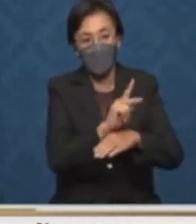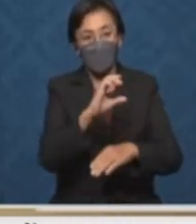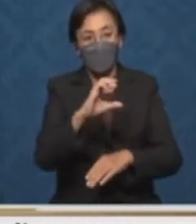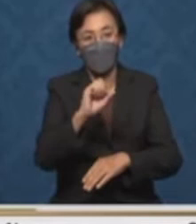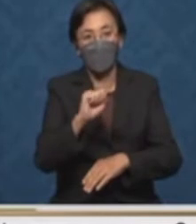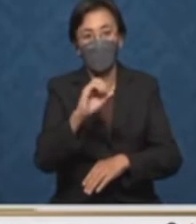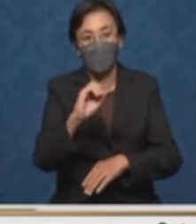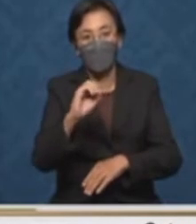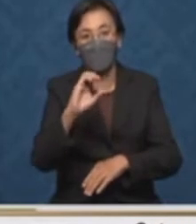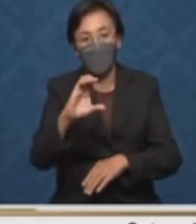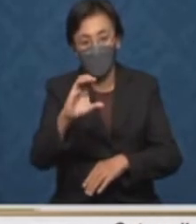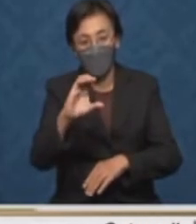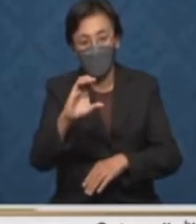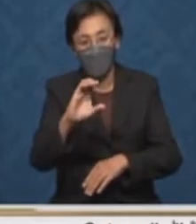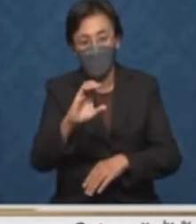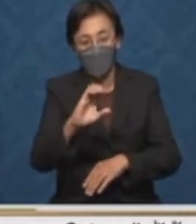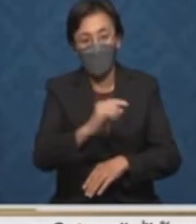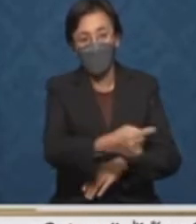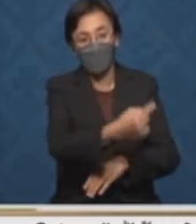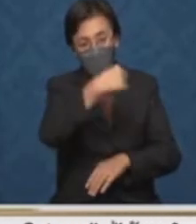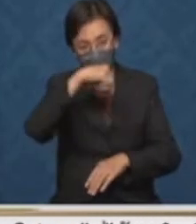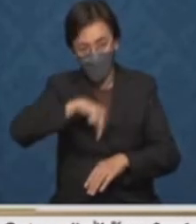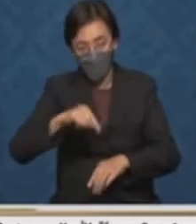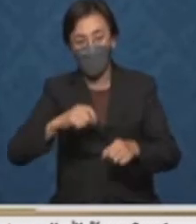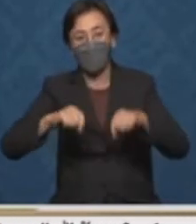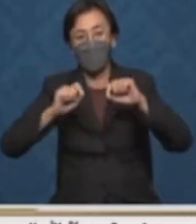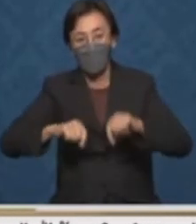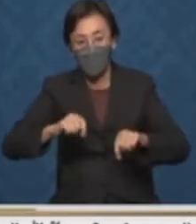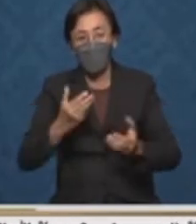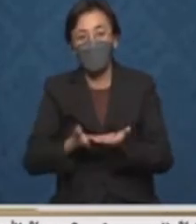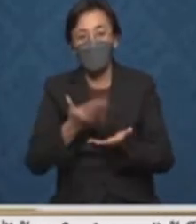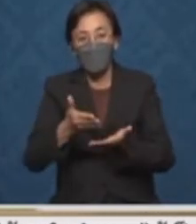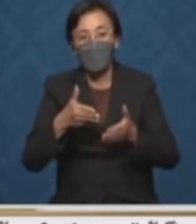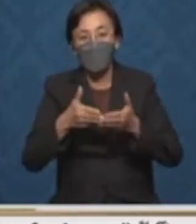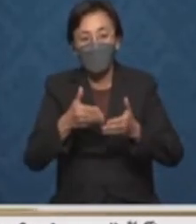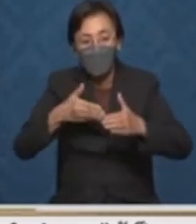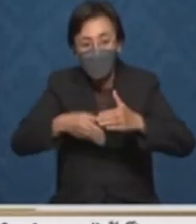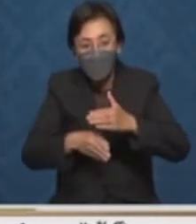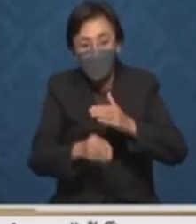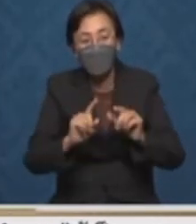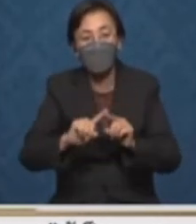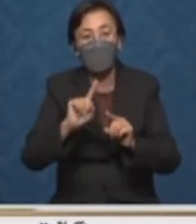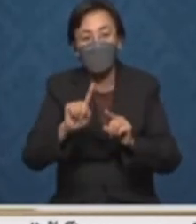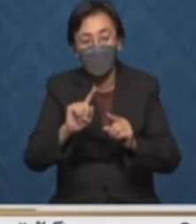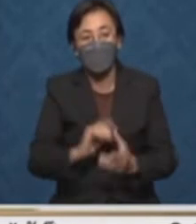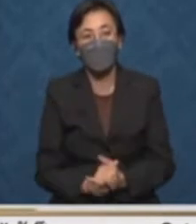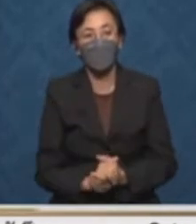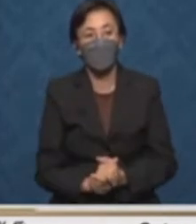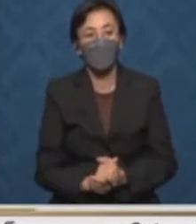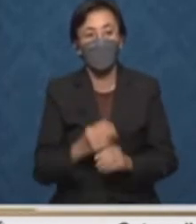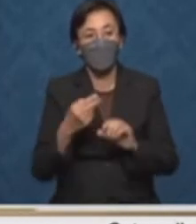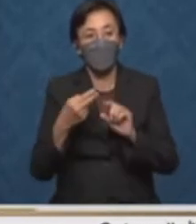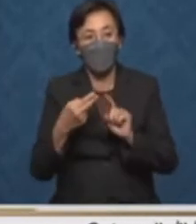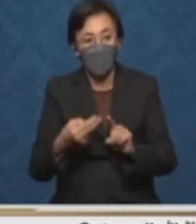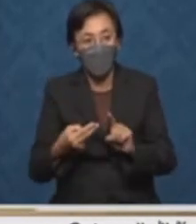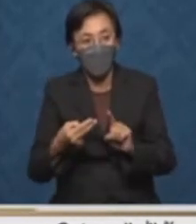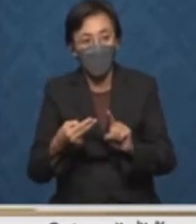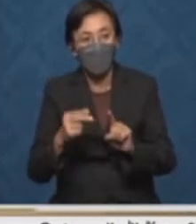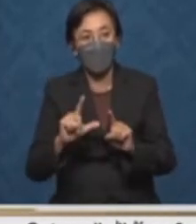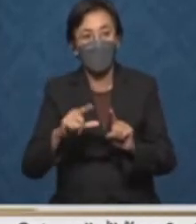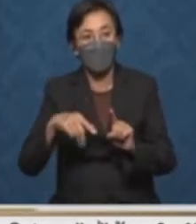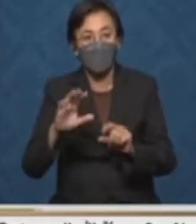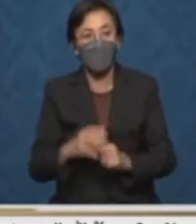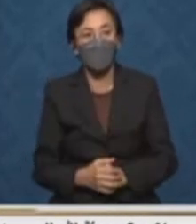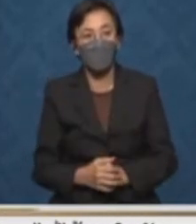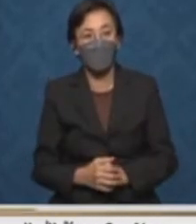ท CSOC มาลงนามในสัญญาการจัดซื้อเรือดำน้ำลำที่1 12,500 ล้านทางฝั่งไ